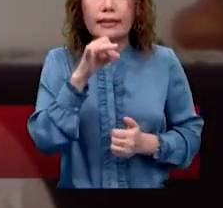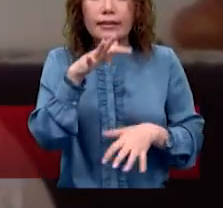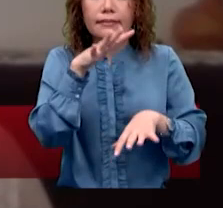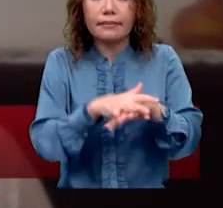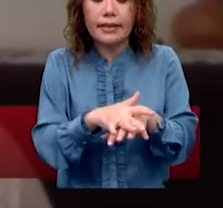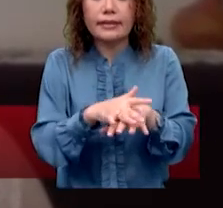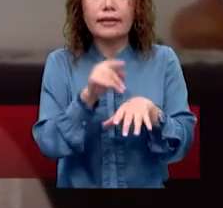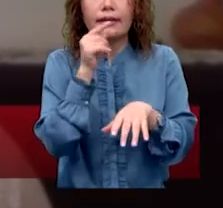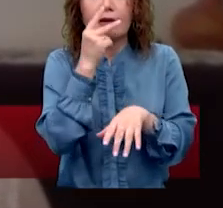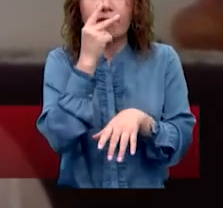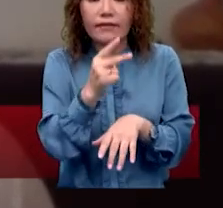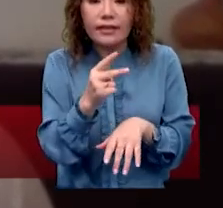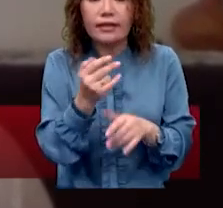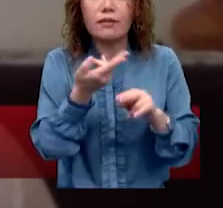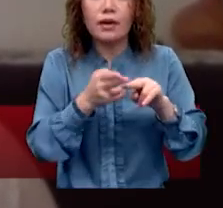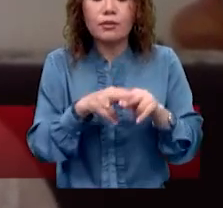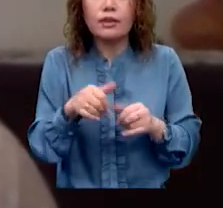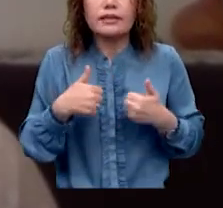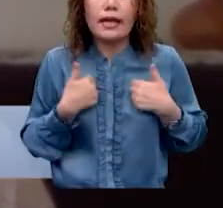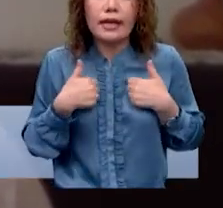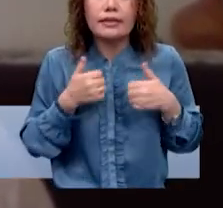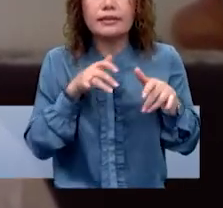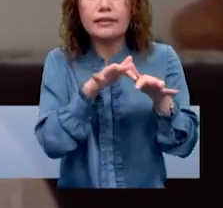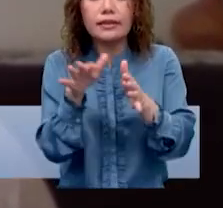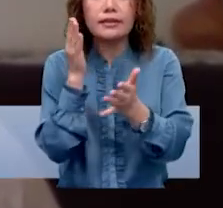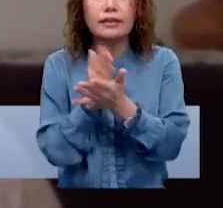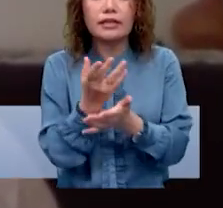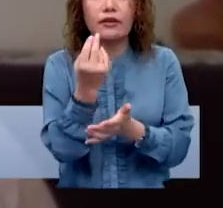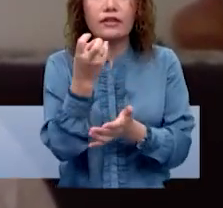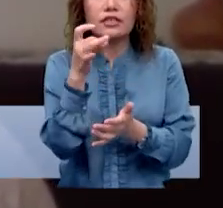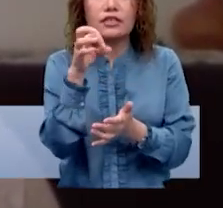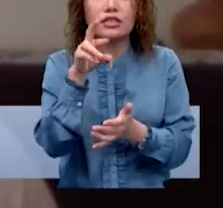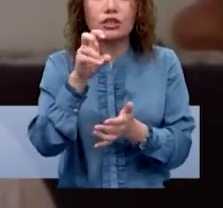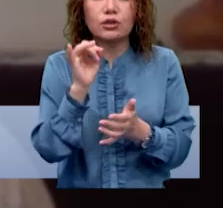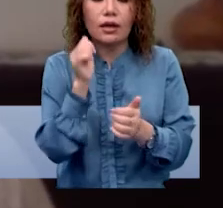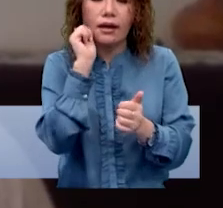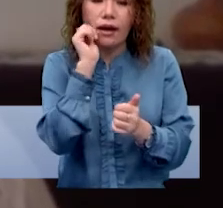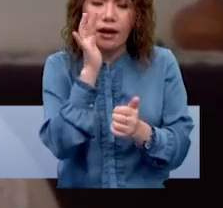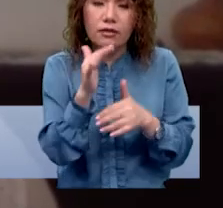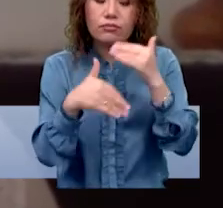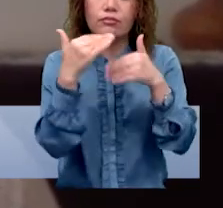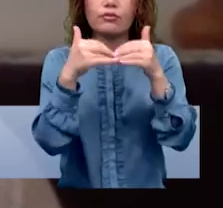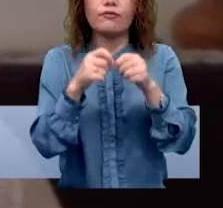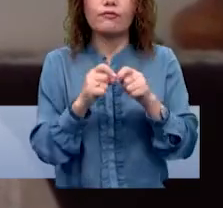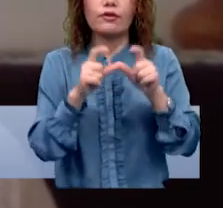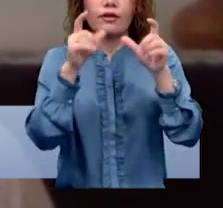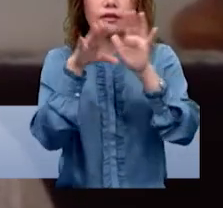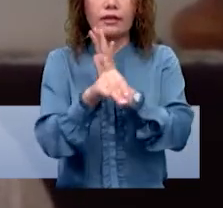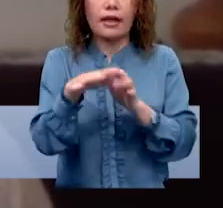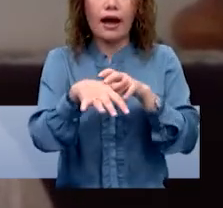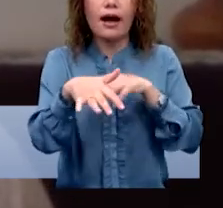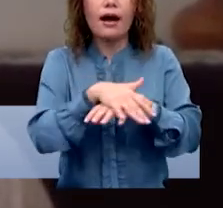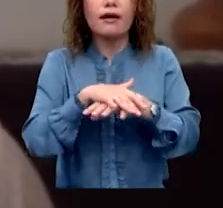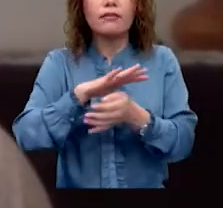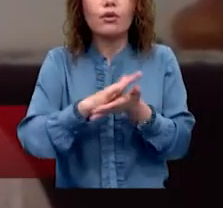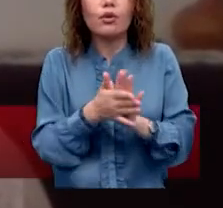риски предпринимает меры. Біздегі инфляция екі таңбалы цифр. Инфляция күннен күнге қарыштап өсіп жатқанда, халықтың